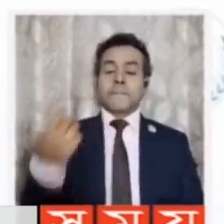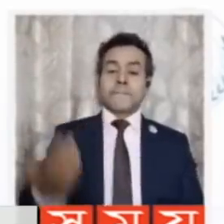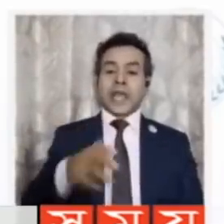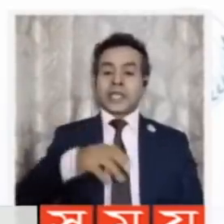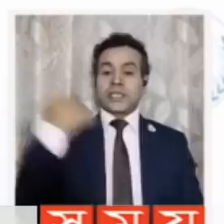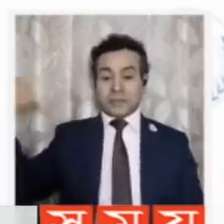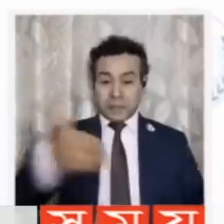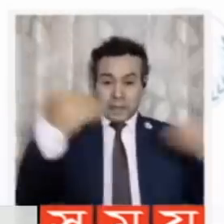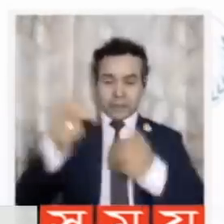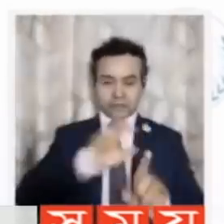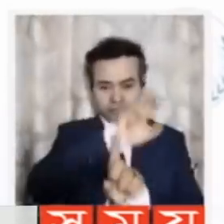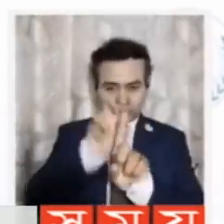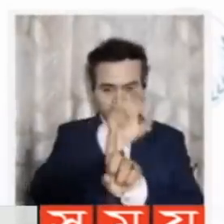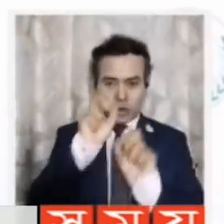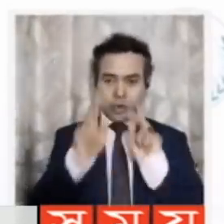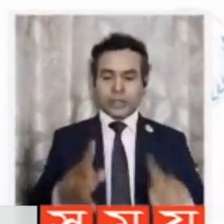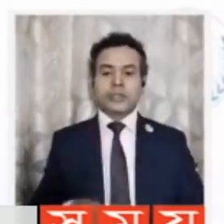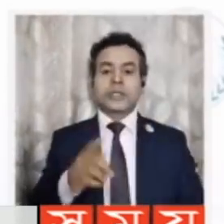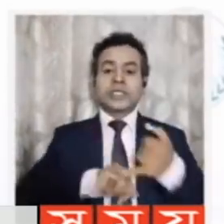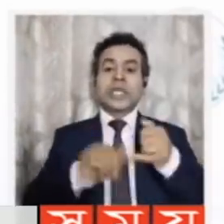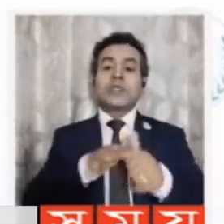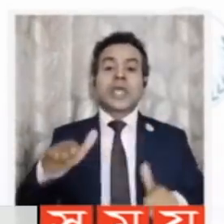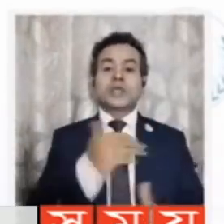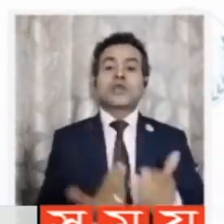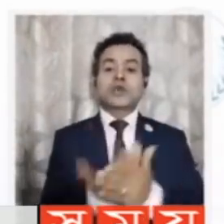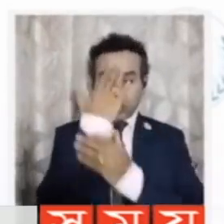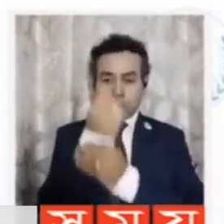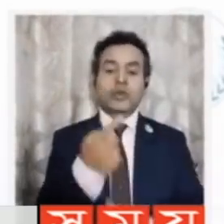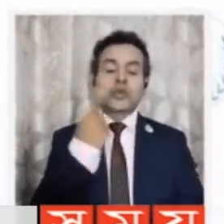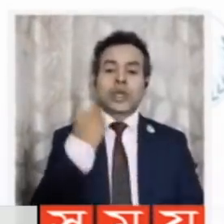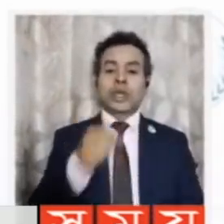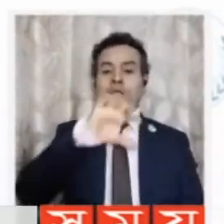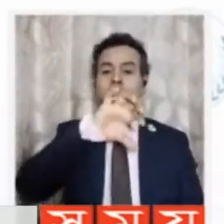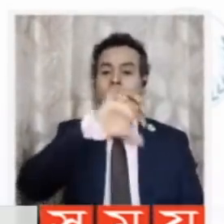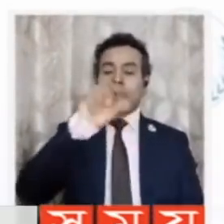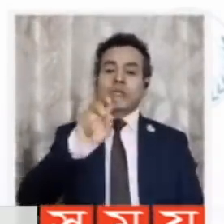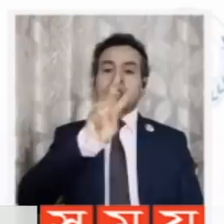দক্ষিণ পূর্ব এশিয়ায় 24 ঘন্টায় শনাক্ত হয়েছেন 23,975 জন, এ পর্যন্ত